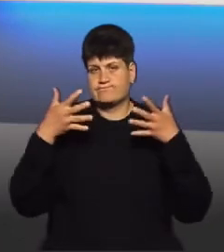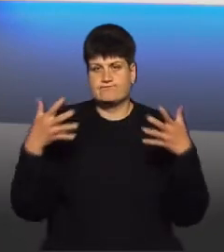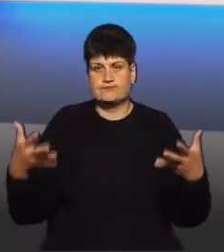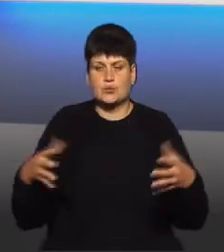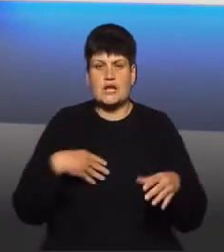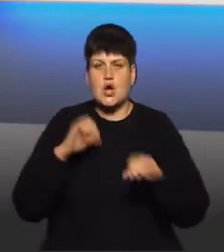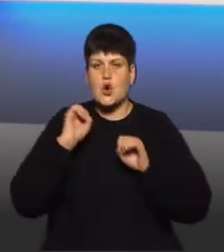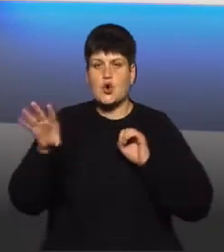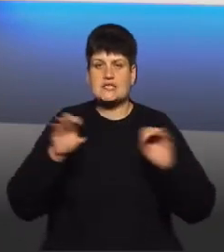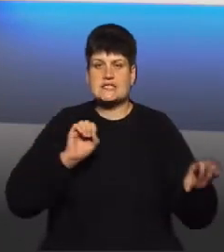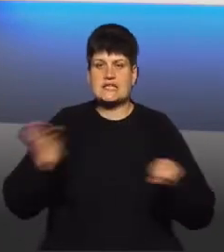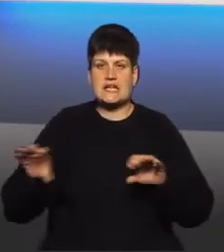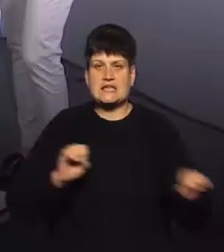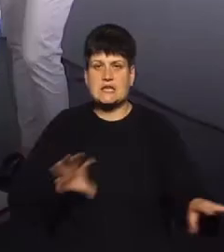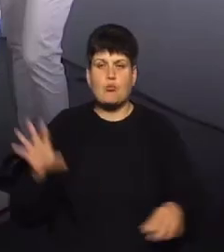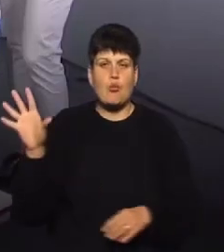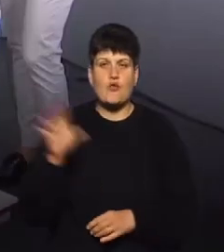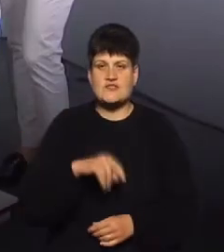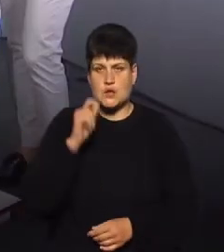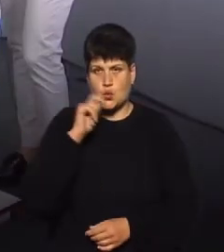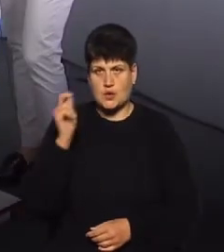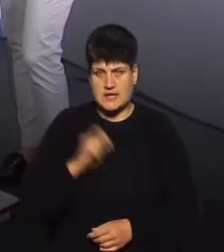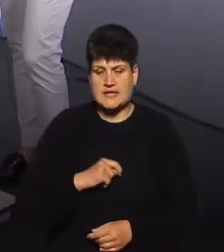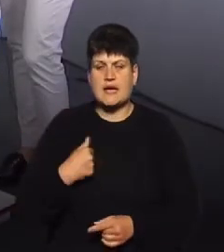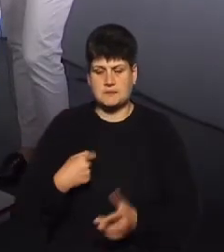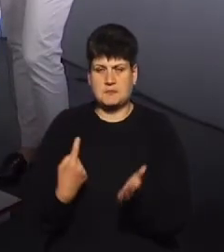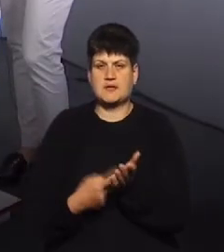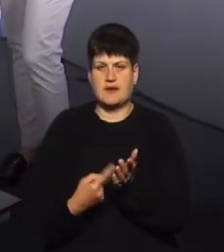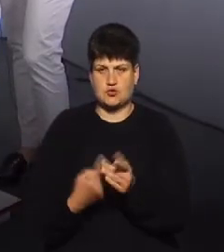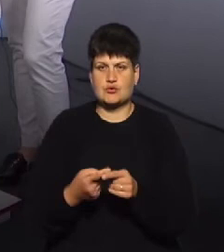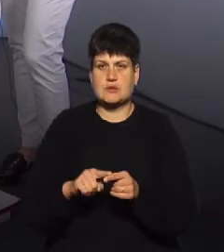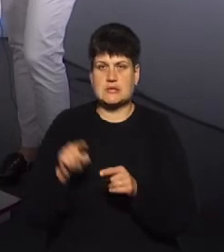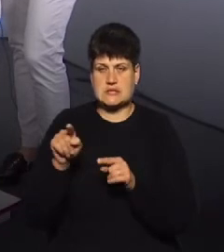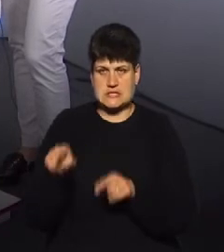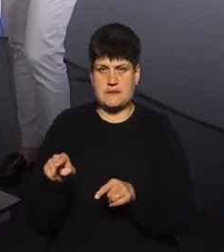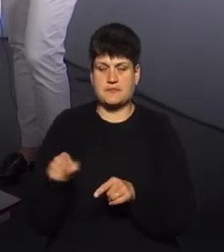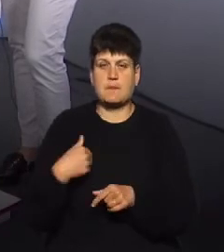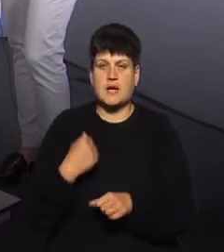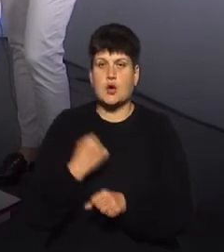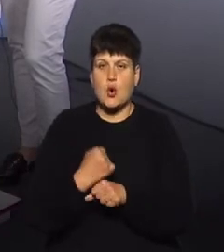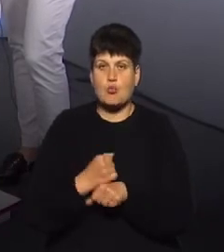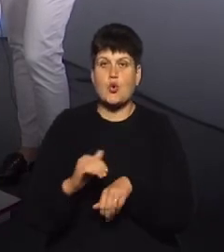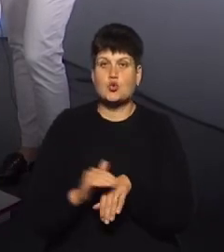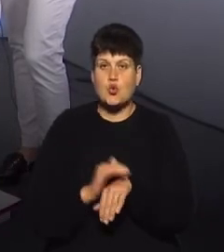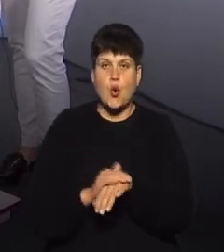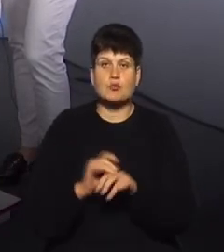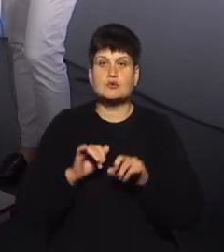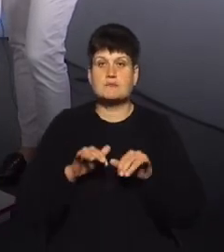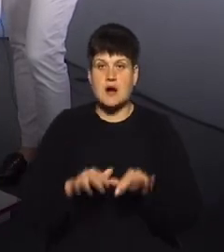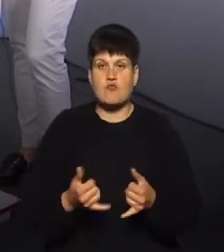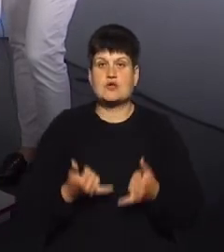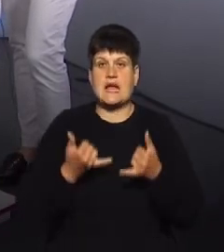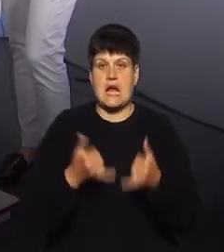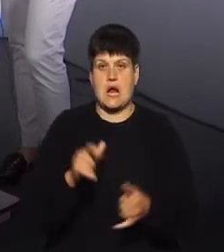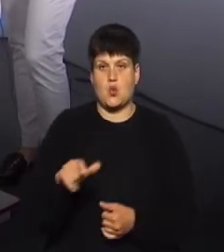Я підтверджую це, пані Іра, що... Ми робимо добру справу для людей в